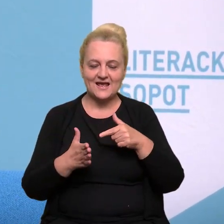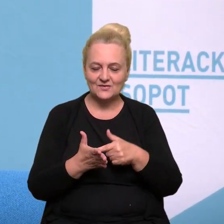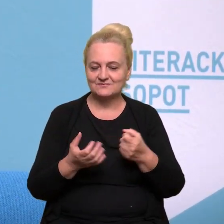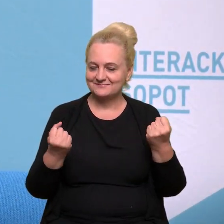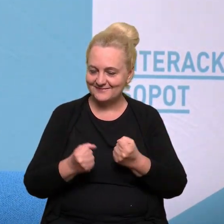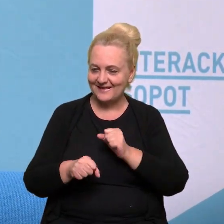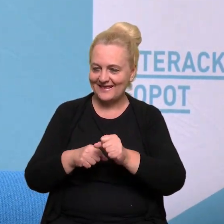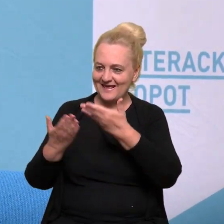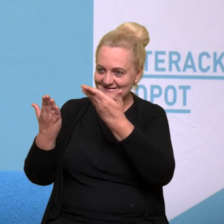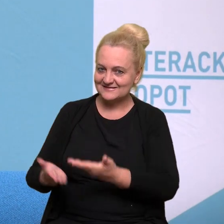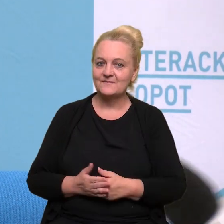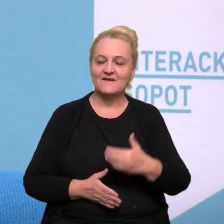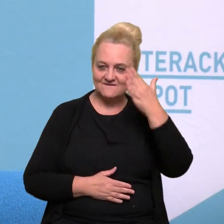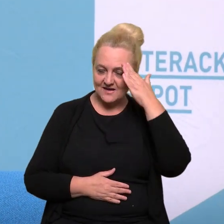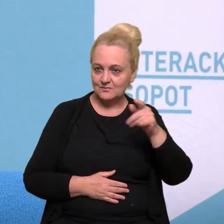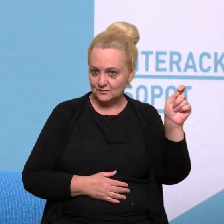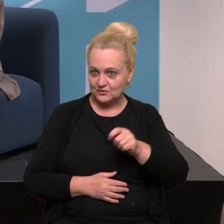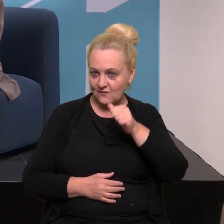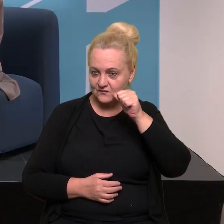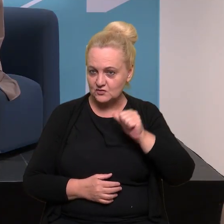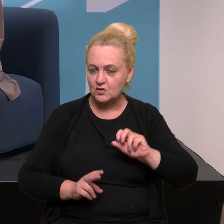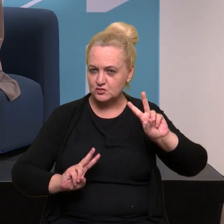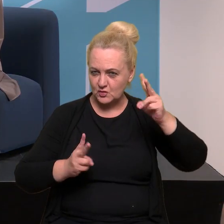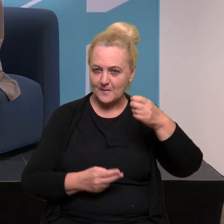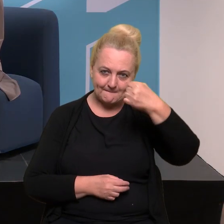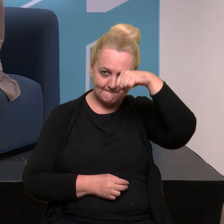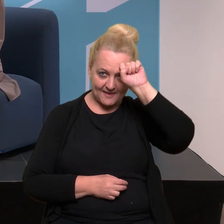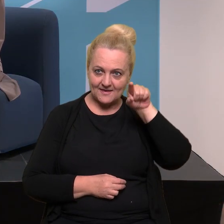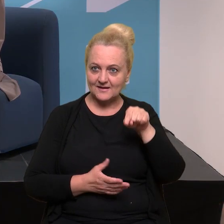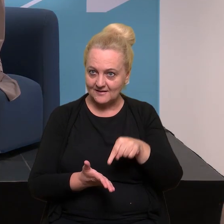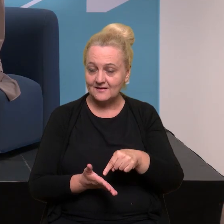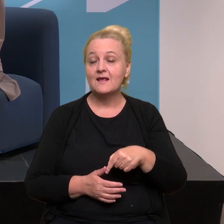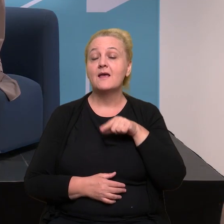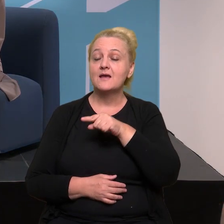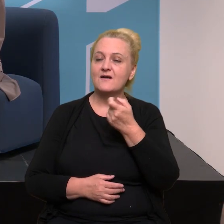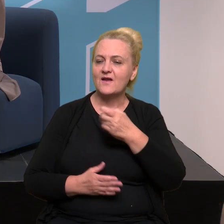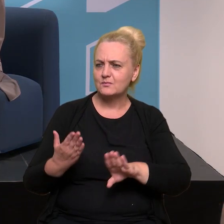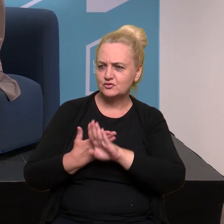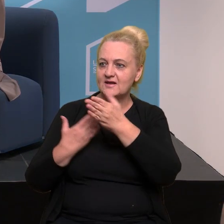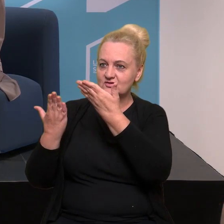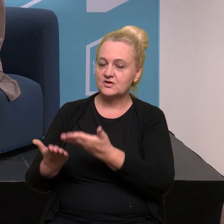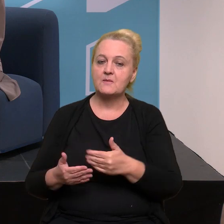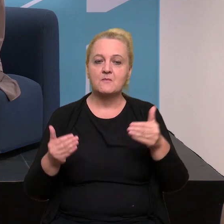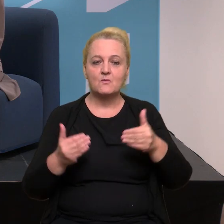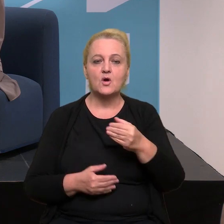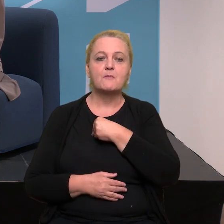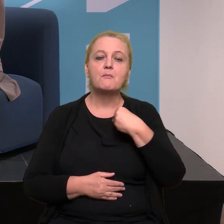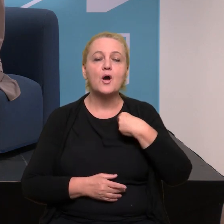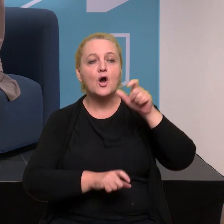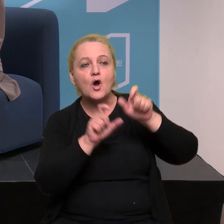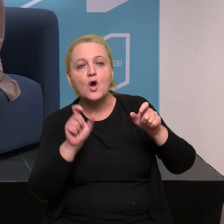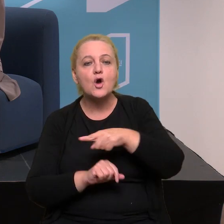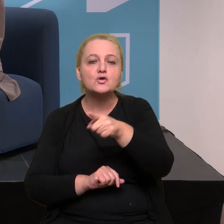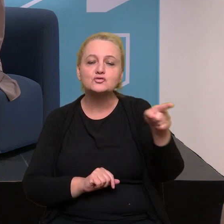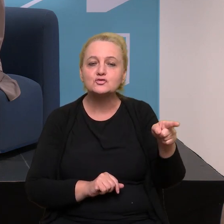że jesteś. Wiem, że przyjechałaś wczoraj z Berlina. I chwilkę przedstawię cię, ponieważ może polskim czytelnikom, nie wszystkim